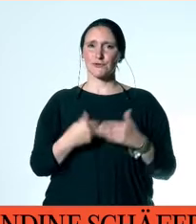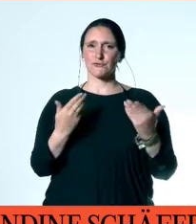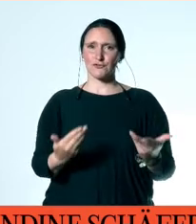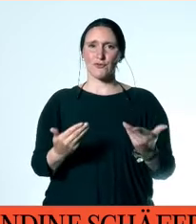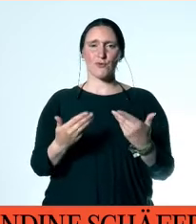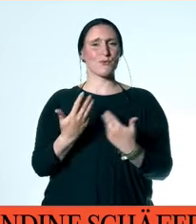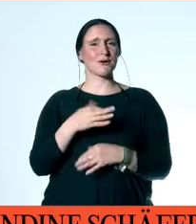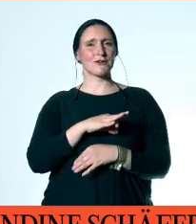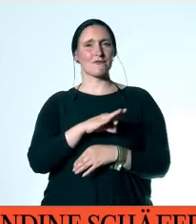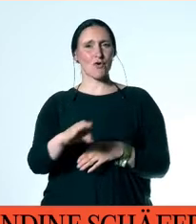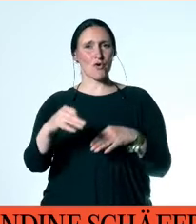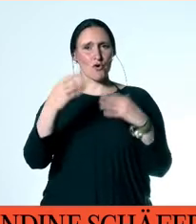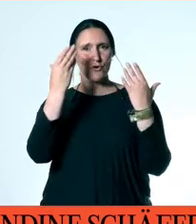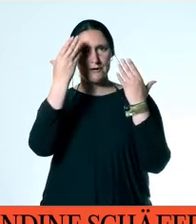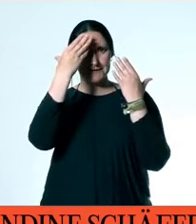Lumbung-Initiative